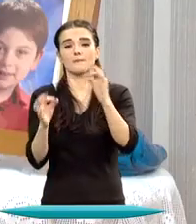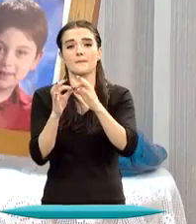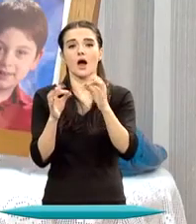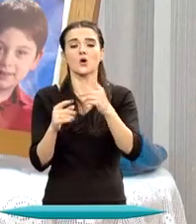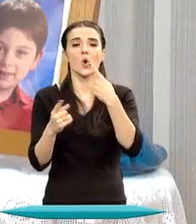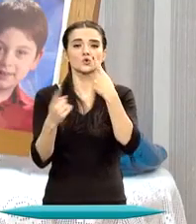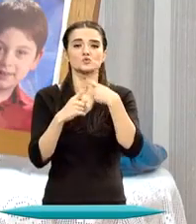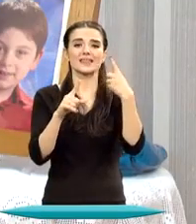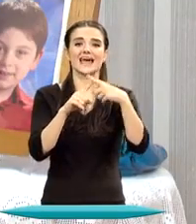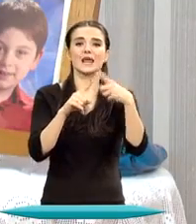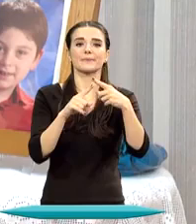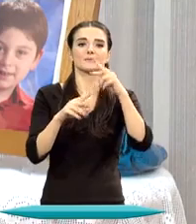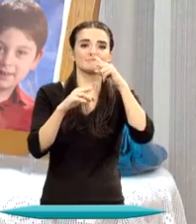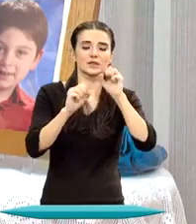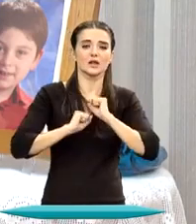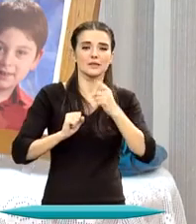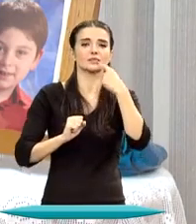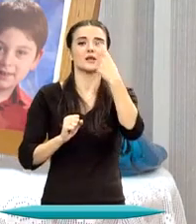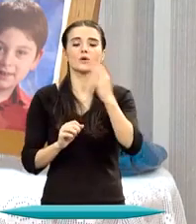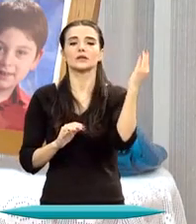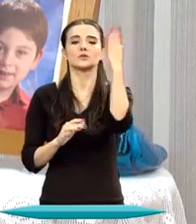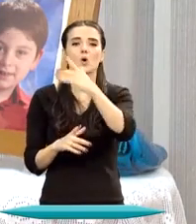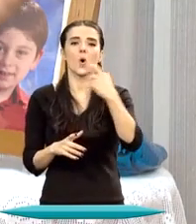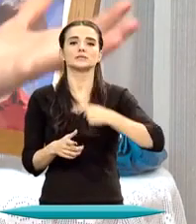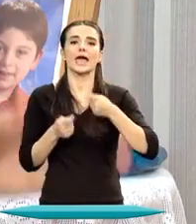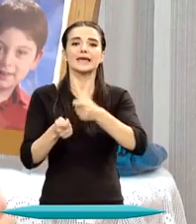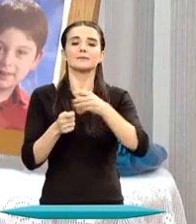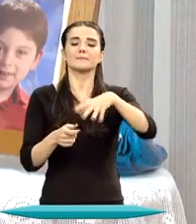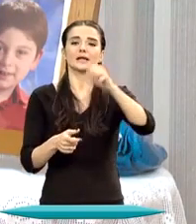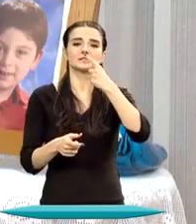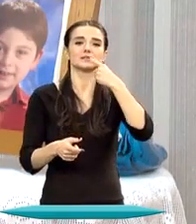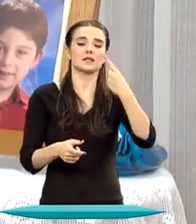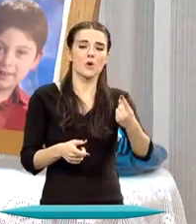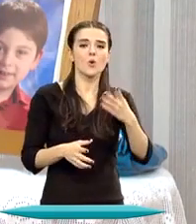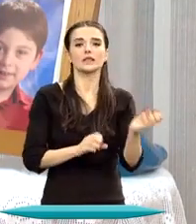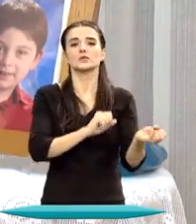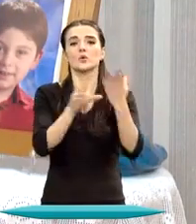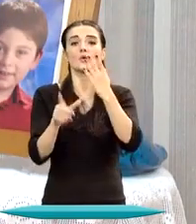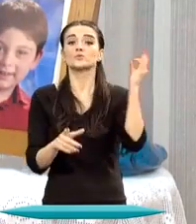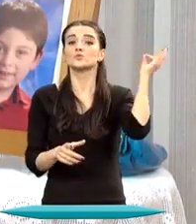gidiyor. Özel eğitim merkezi deniliyor, orada bitiyor. İşte müzikle eğiteceğiz bu çocukları dediler.